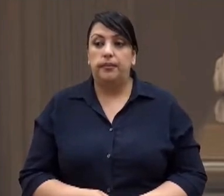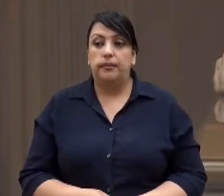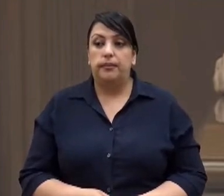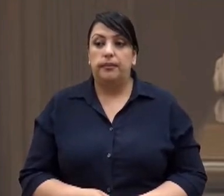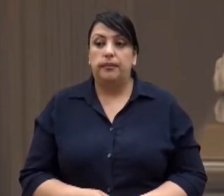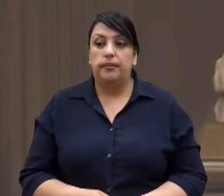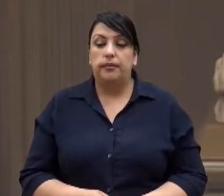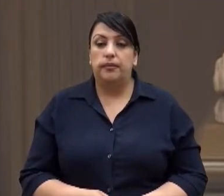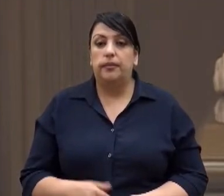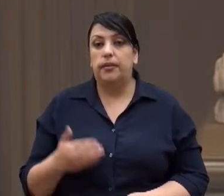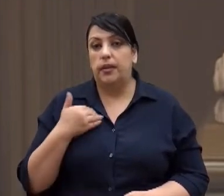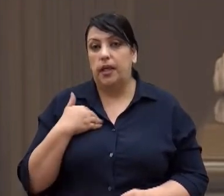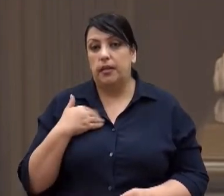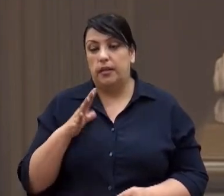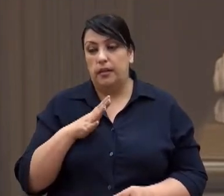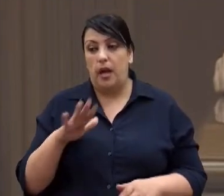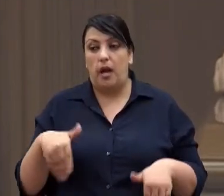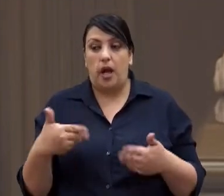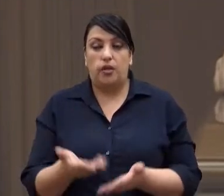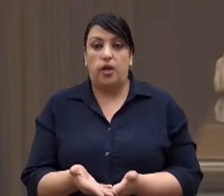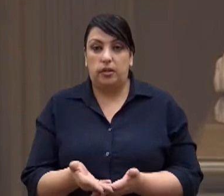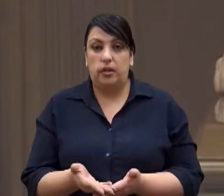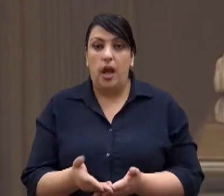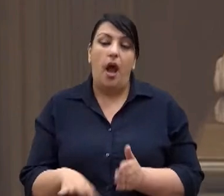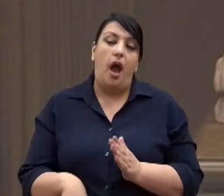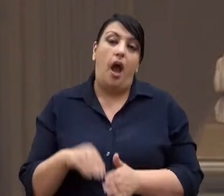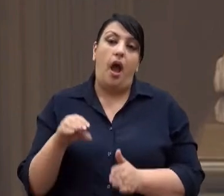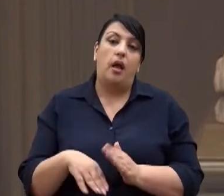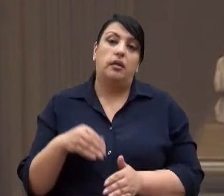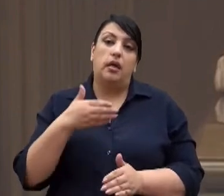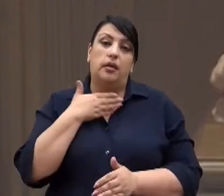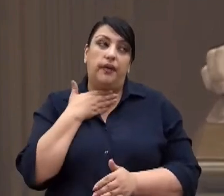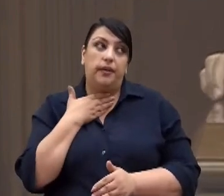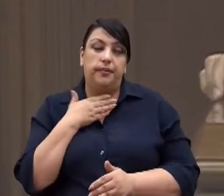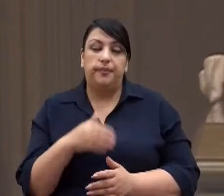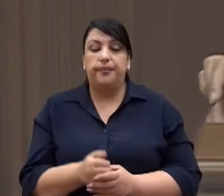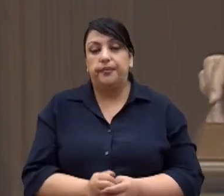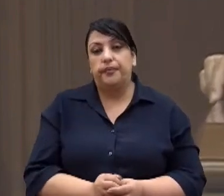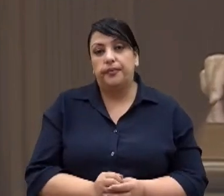ես առաջարկում էի հանրակվե,